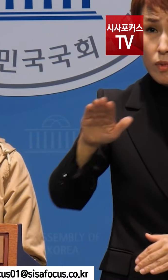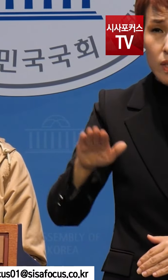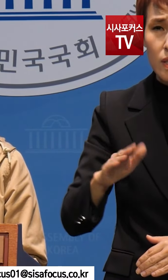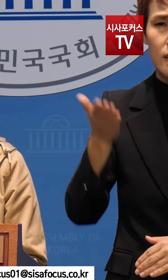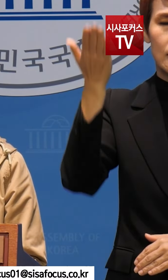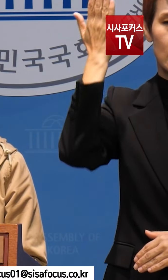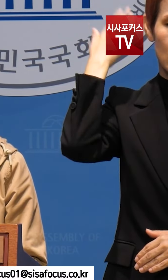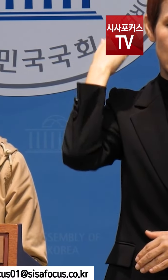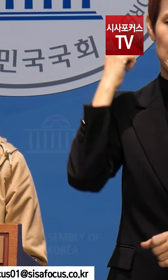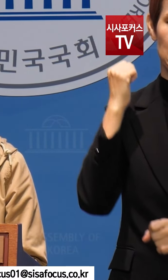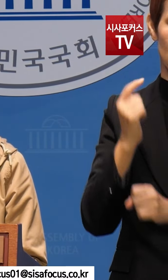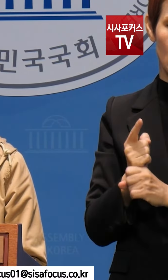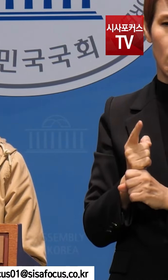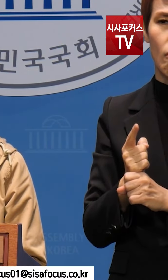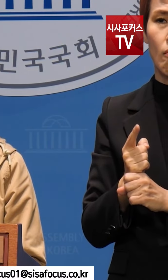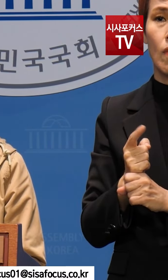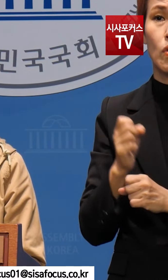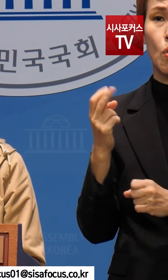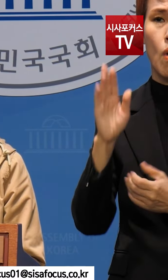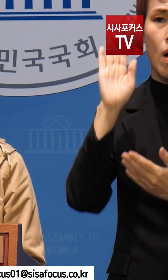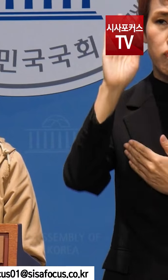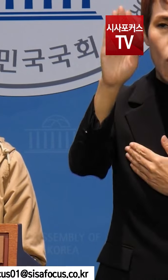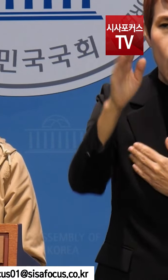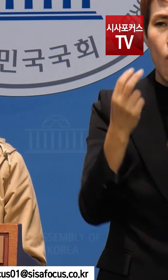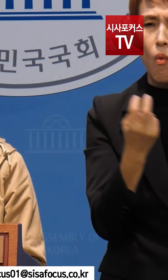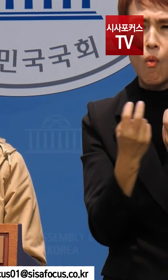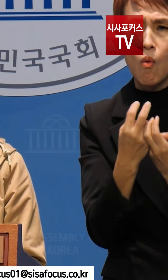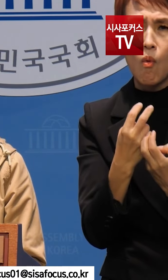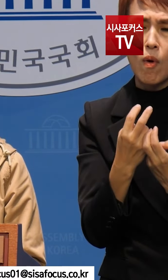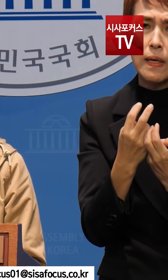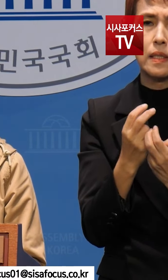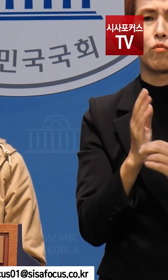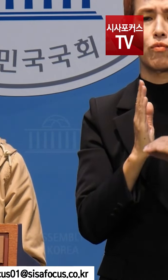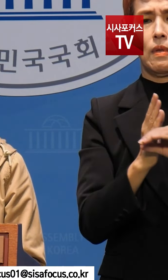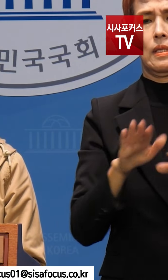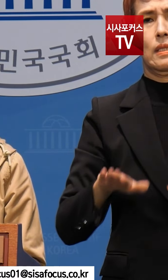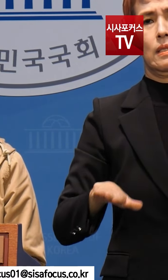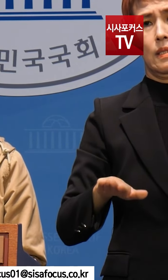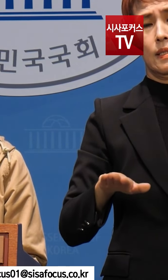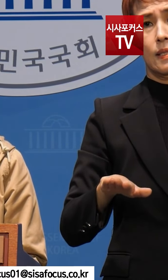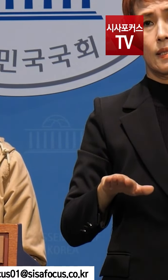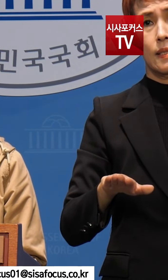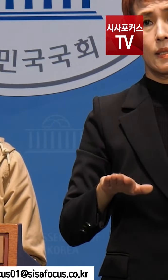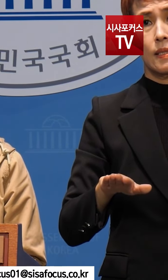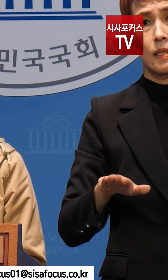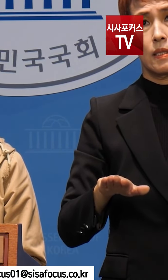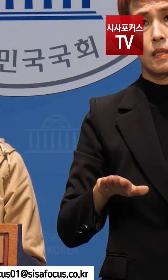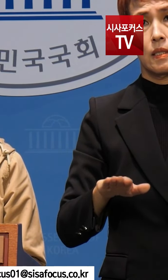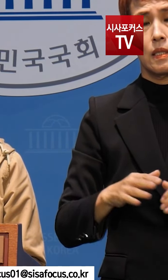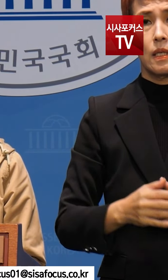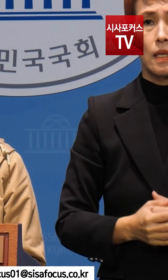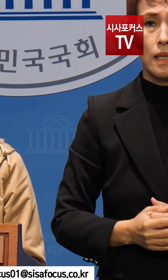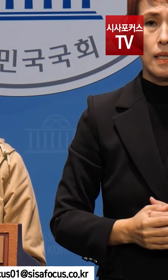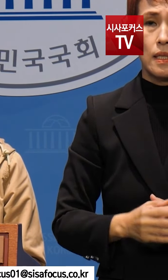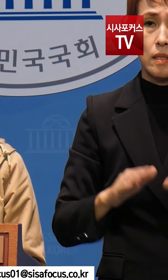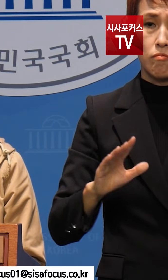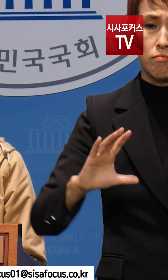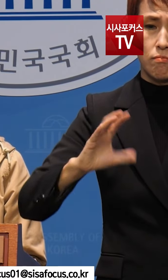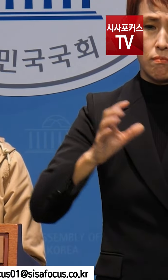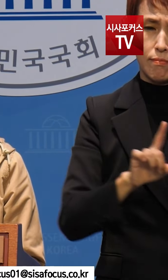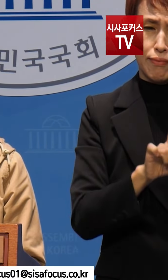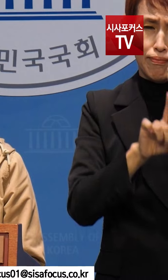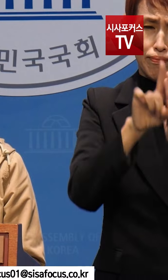과거와 다가올 미래에 대한 절박한 선택의 기로에서 있습니다 임계점에 다다른